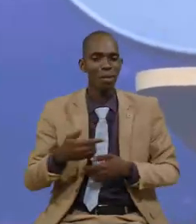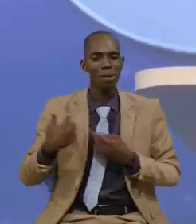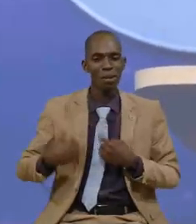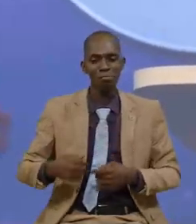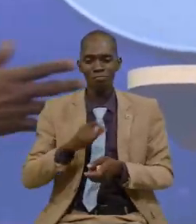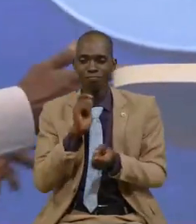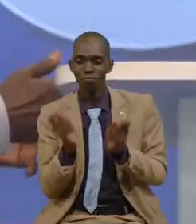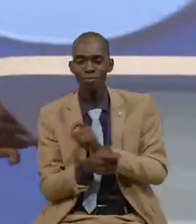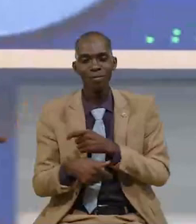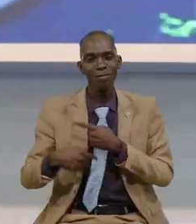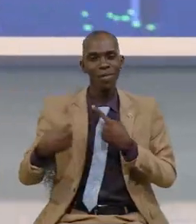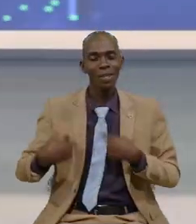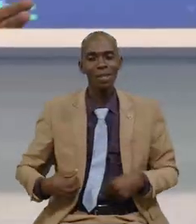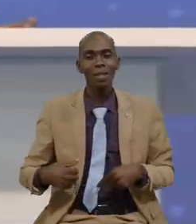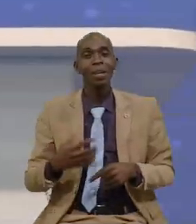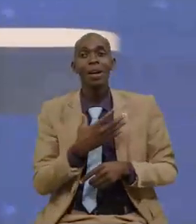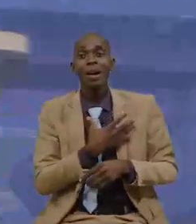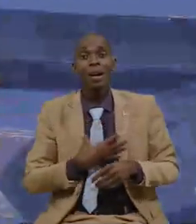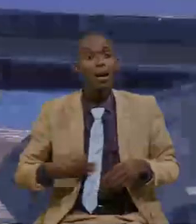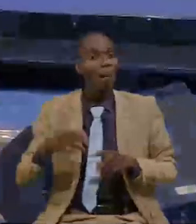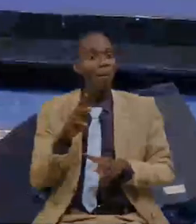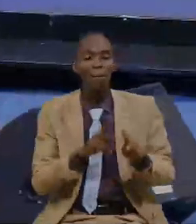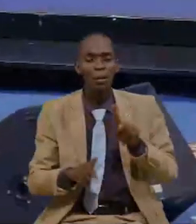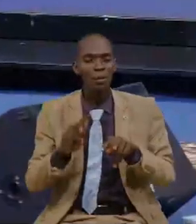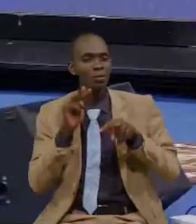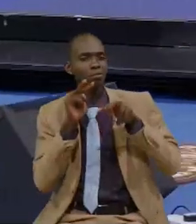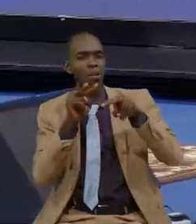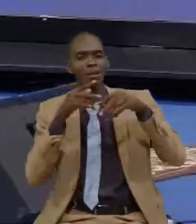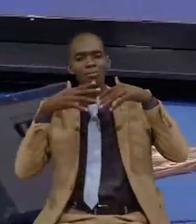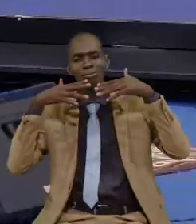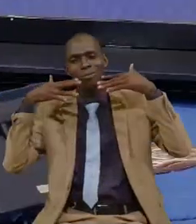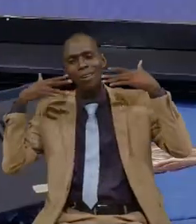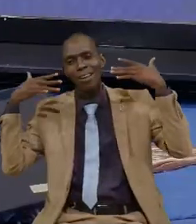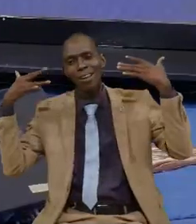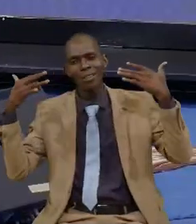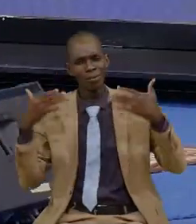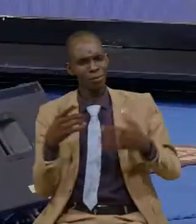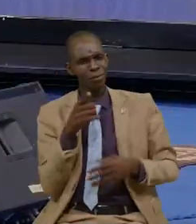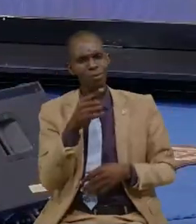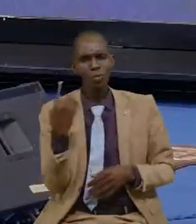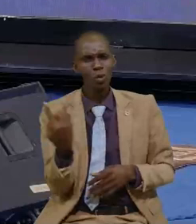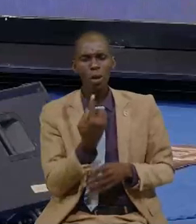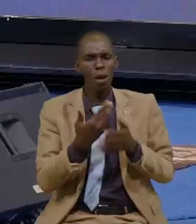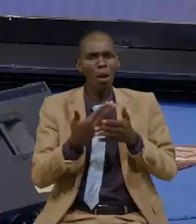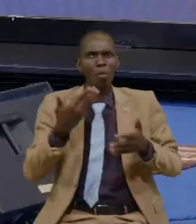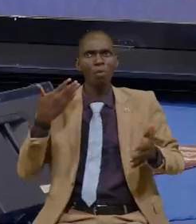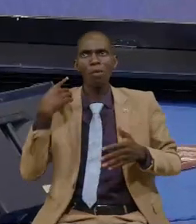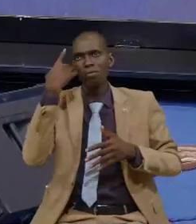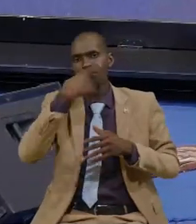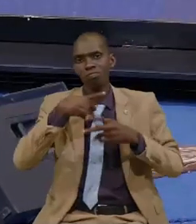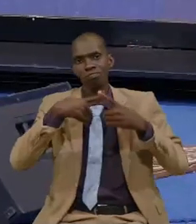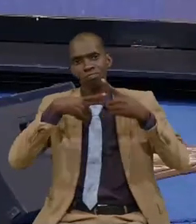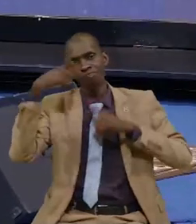un cœur changé, un cœur transformé. Et les gens voient le sourire à ton visage. Chaque fois, tu